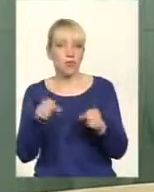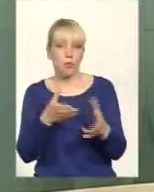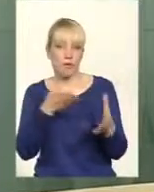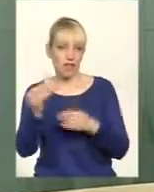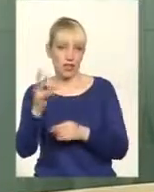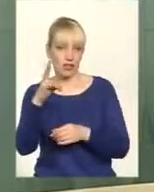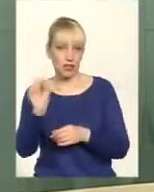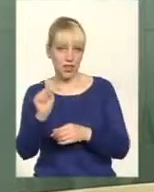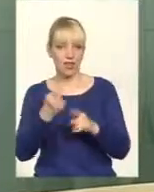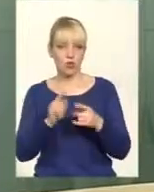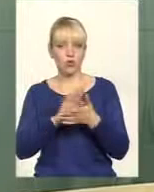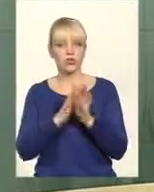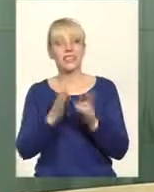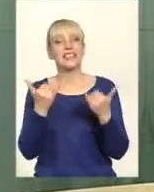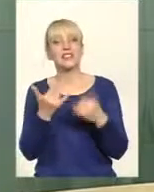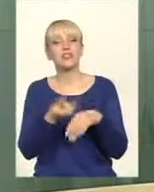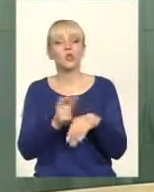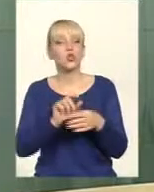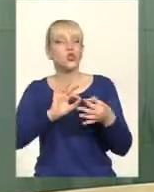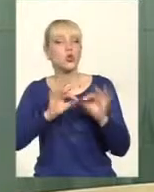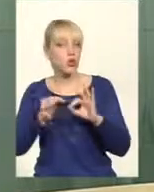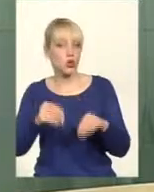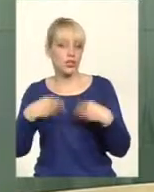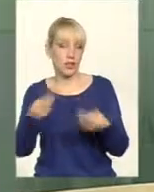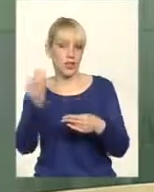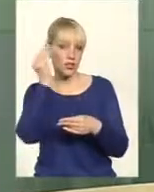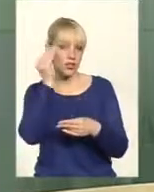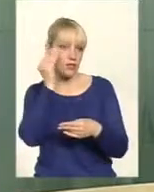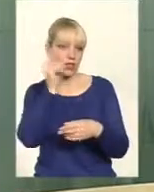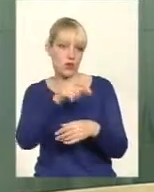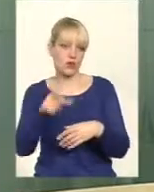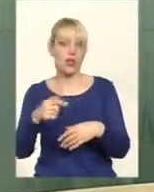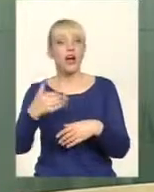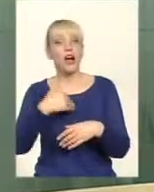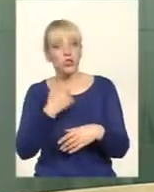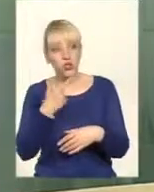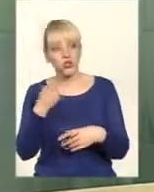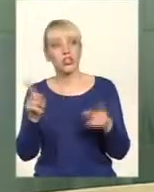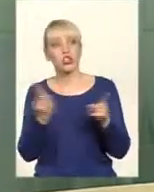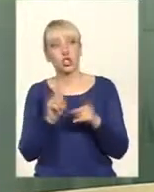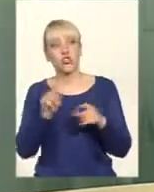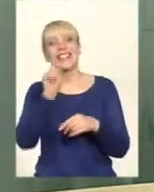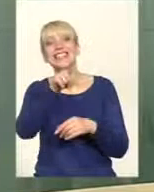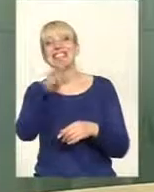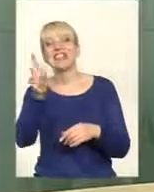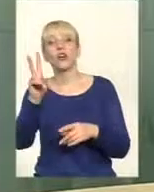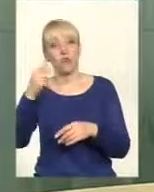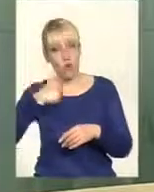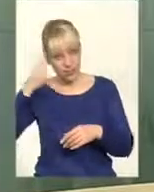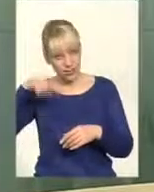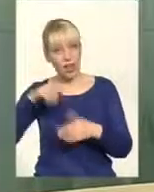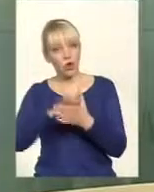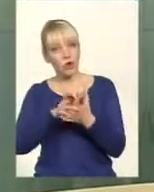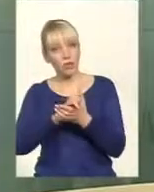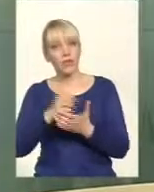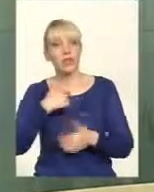ситуацию. И сейчас очень сложно дать даже оценку мнению людей. Но хочу сказать о том, что из тех, кого я знаю, потому что у меня много людей,